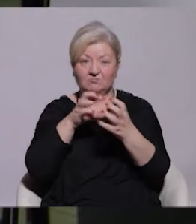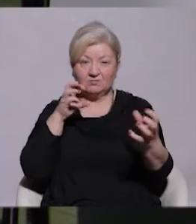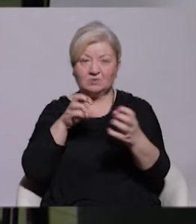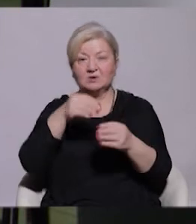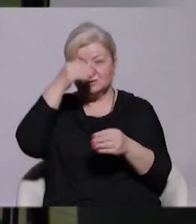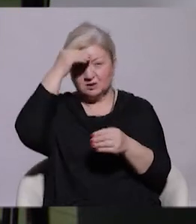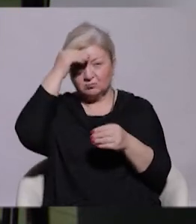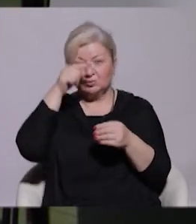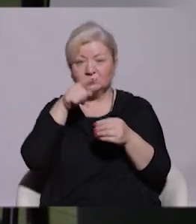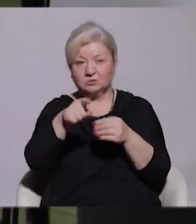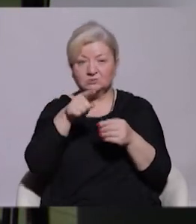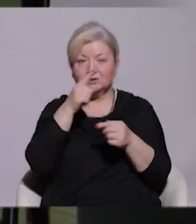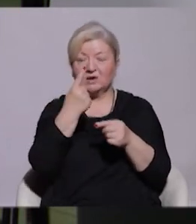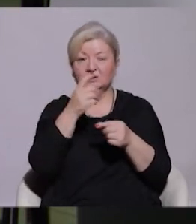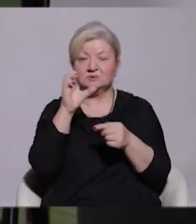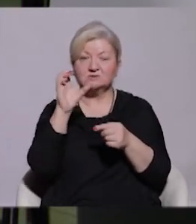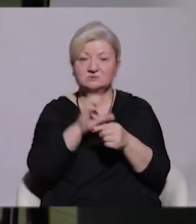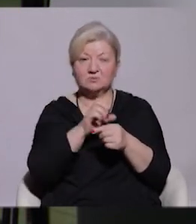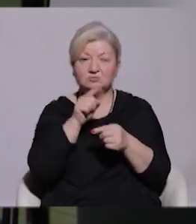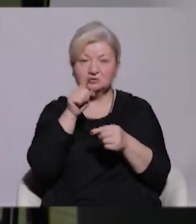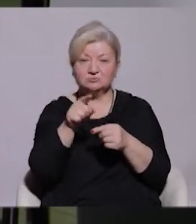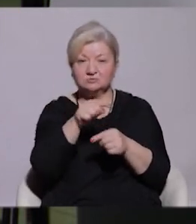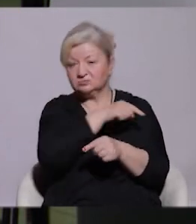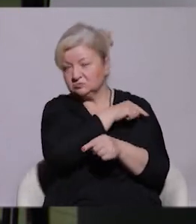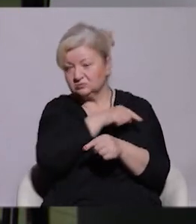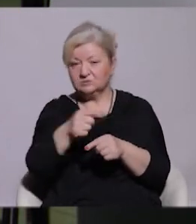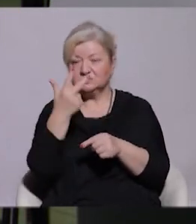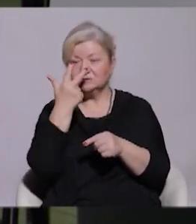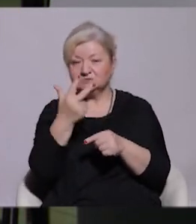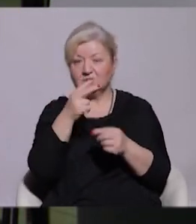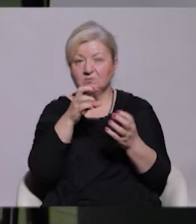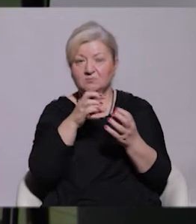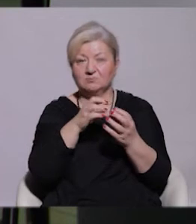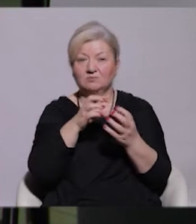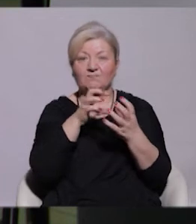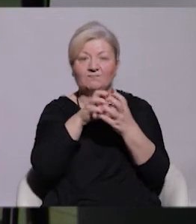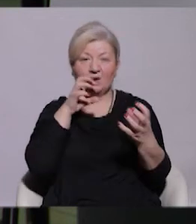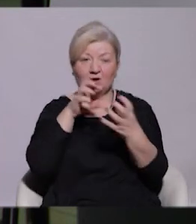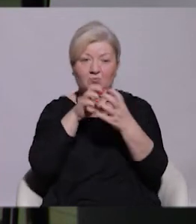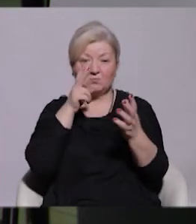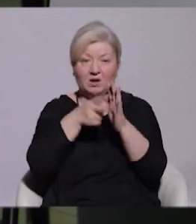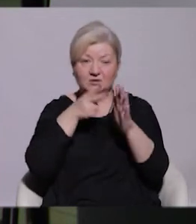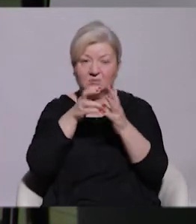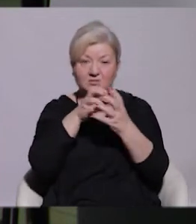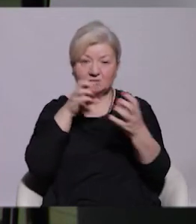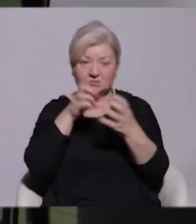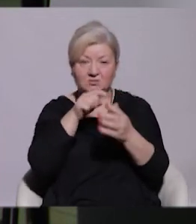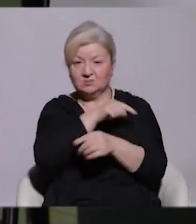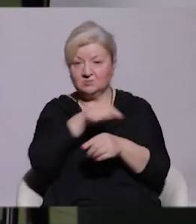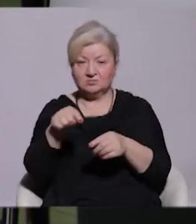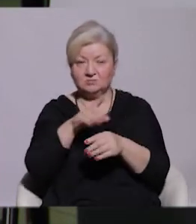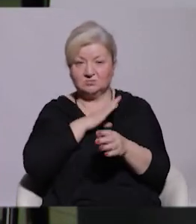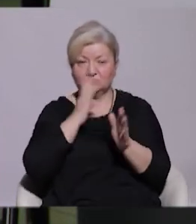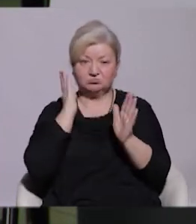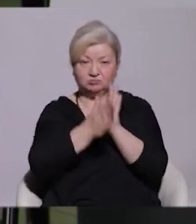რომ თქვენ ერთ წამში ჩაგიარათ სამმა ვაგონმა. ხოლო თითოეული